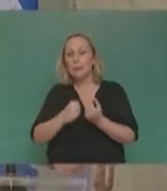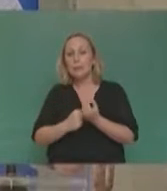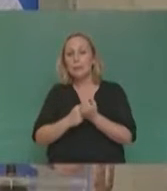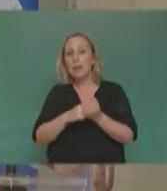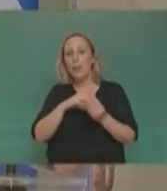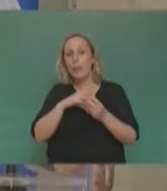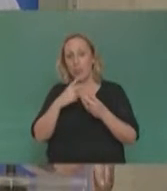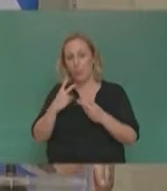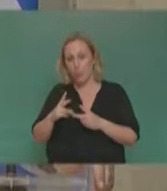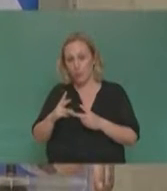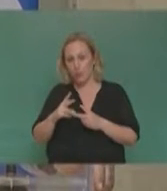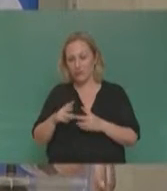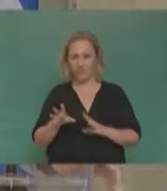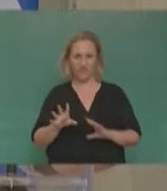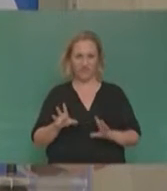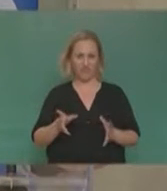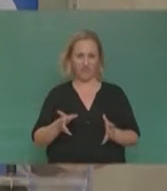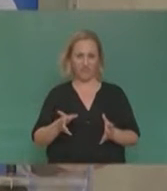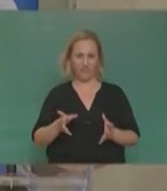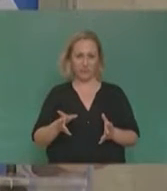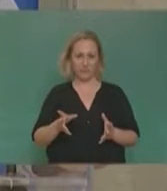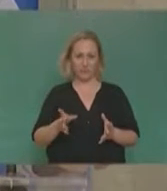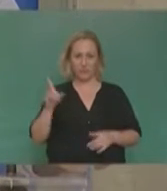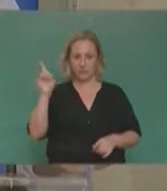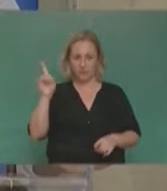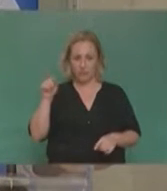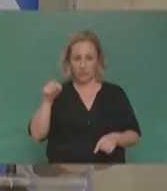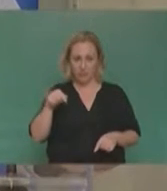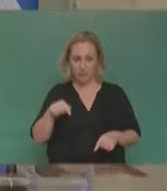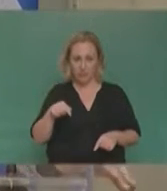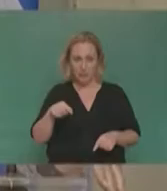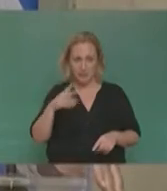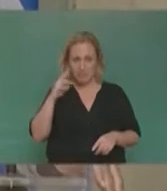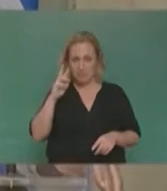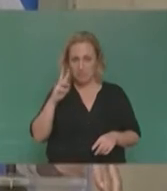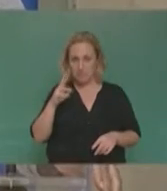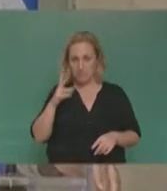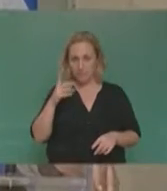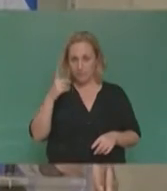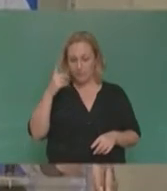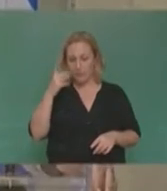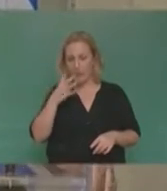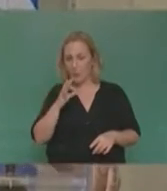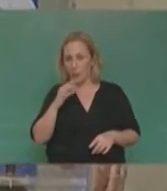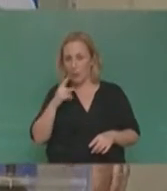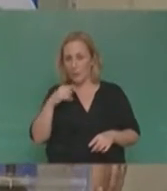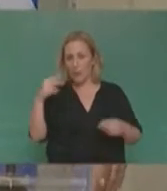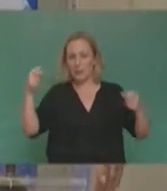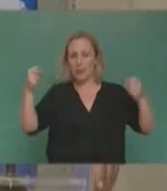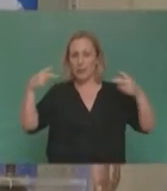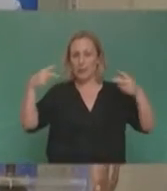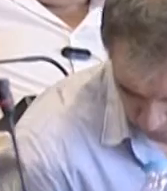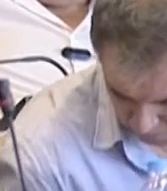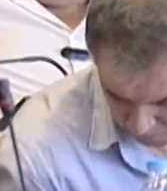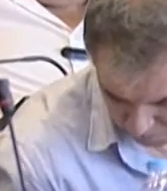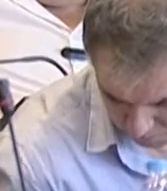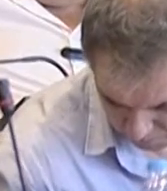Συμπληρώνω, συμπληρώνω γιατί, δεν ξέρω για κάποιο περίεργο του λόγο, ο τίτλος δεν είναι ακριβής, είναι συμπαραστάτης του Δημότη και